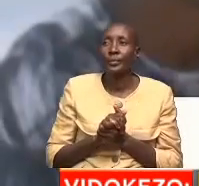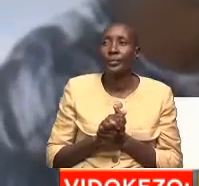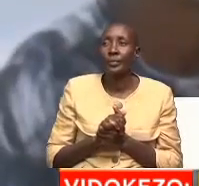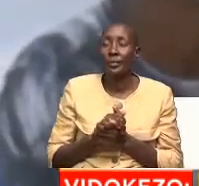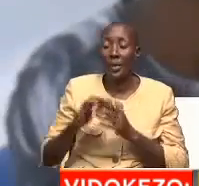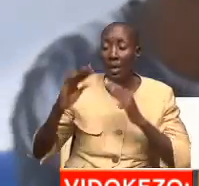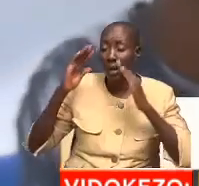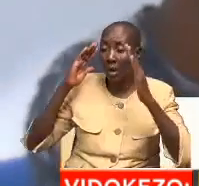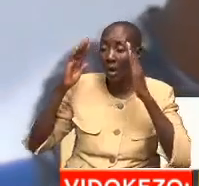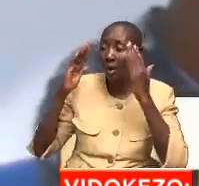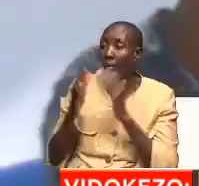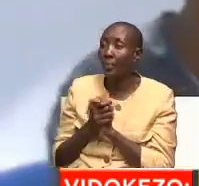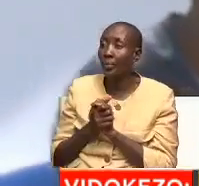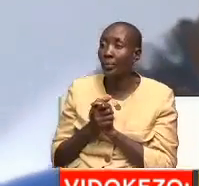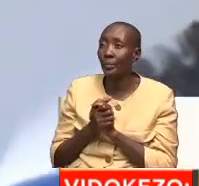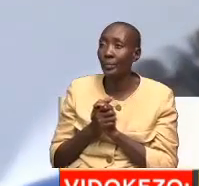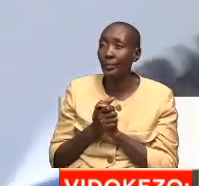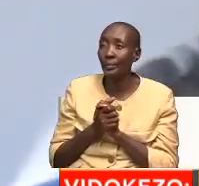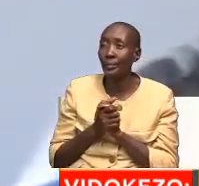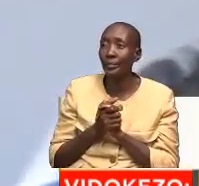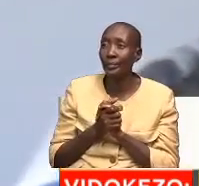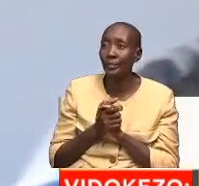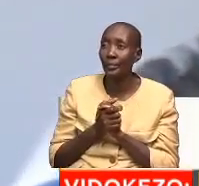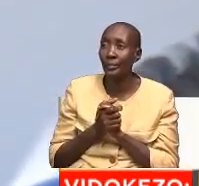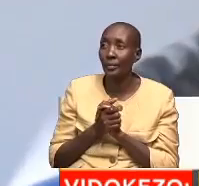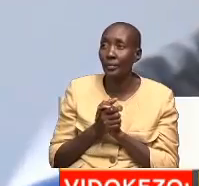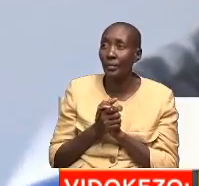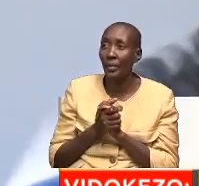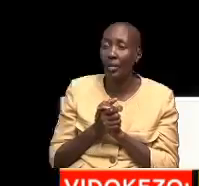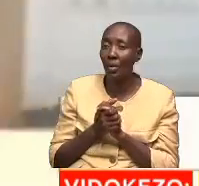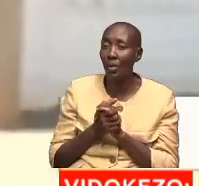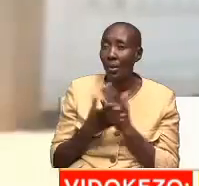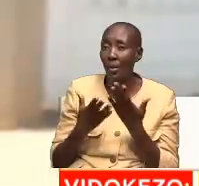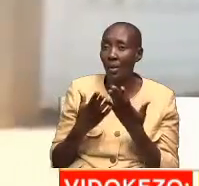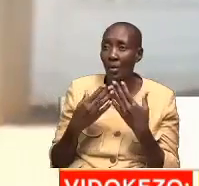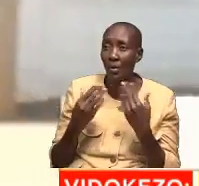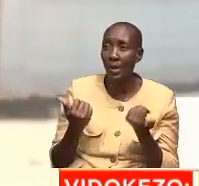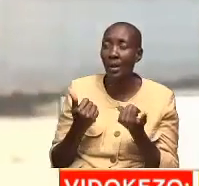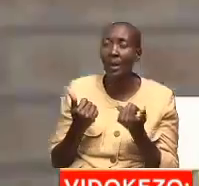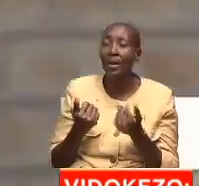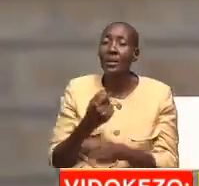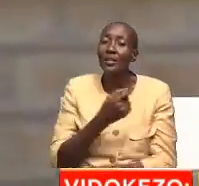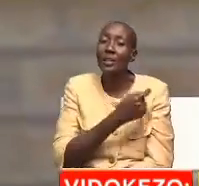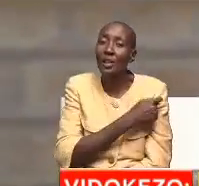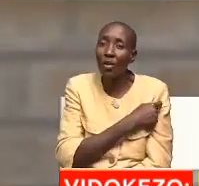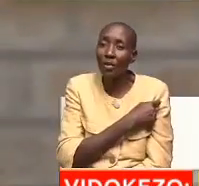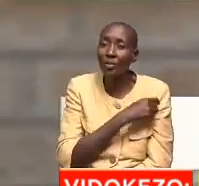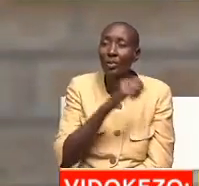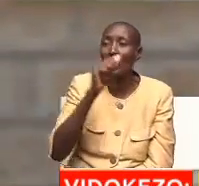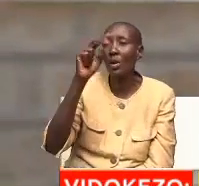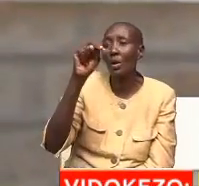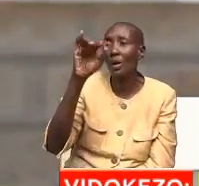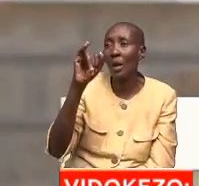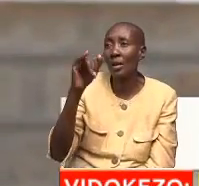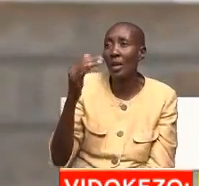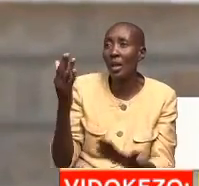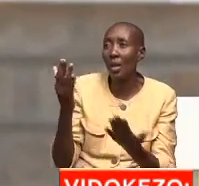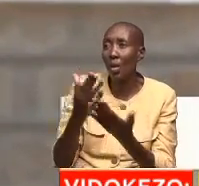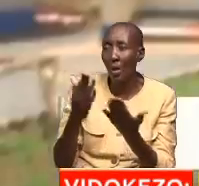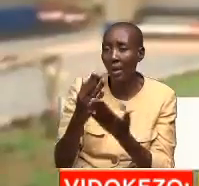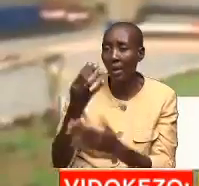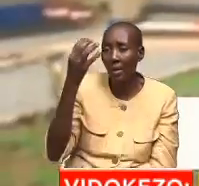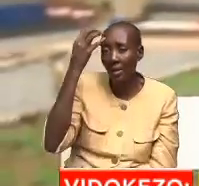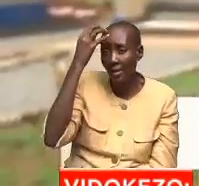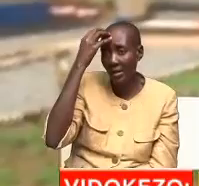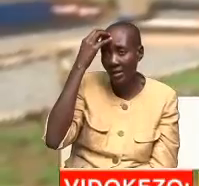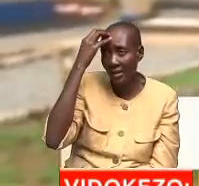habari ya leo? Nzuri sana. Mzima leo tutapima temperature yako kidogo. Ni katika hospitali ya Ani mjini Kitale mkabala na shule ya msingi